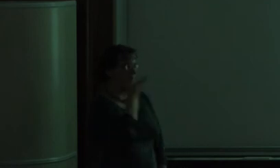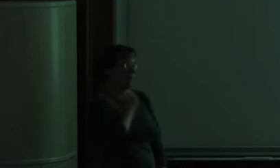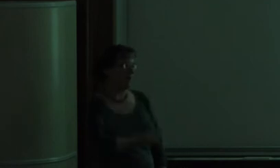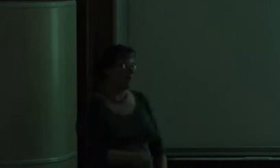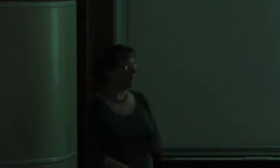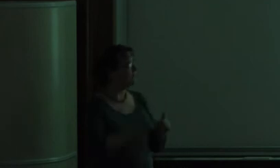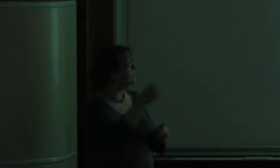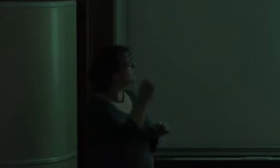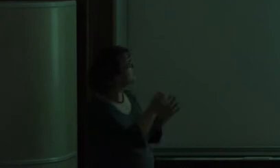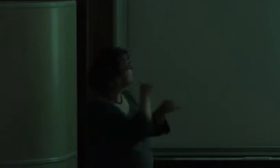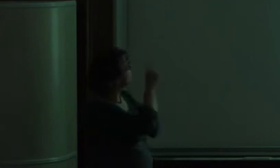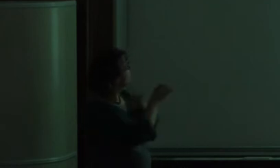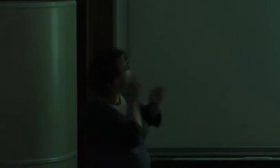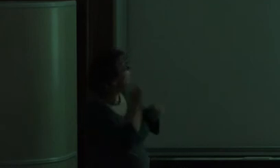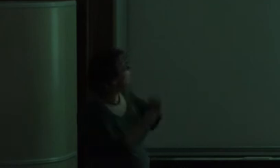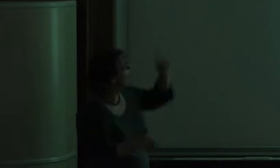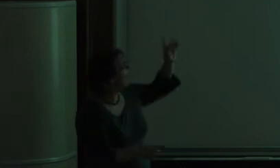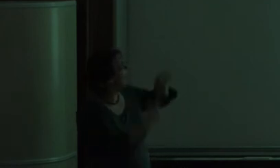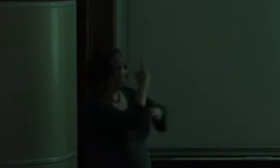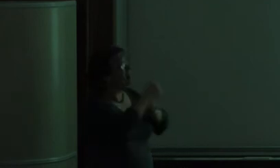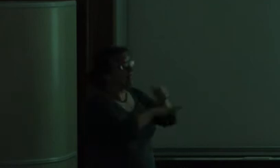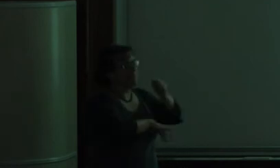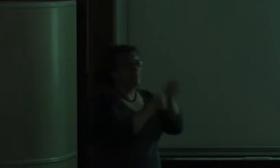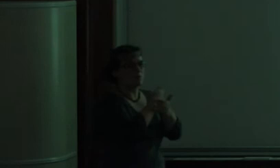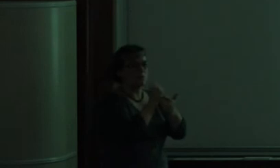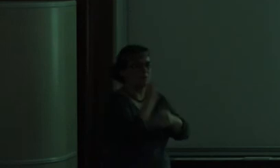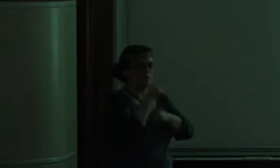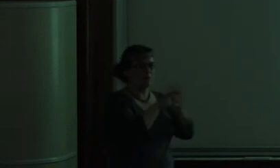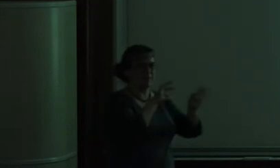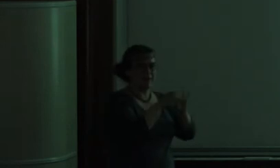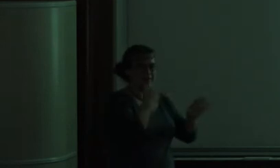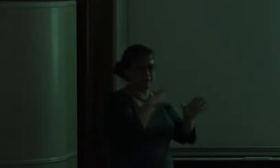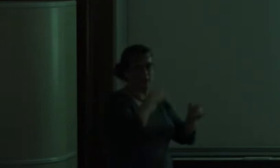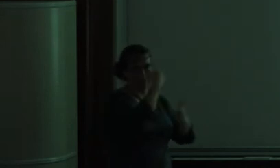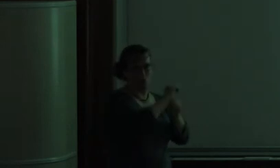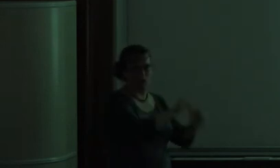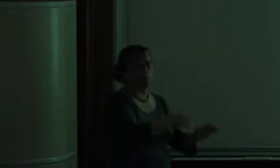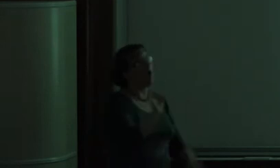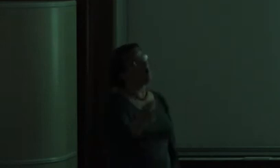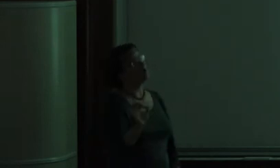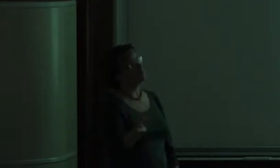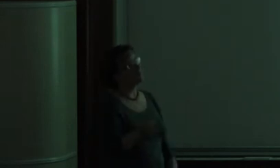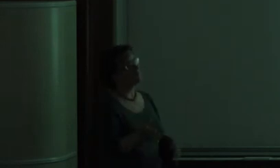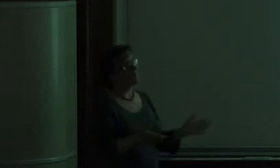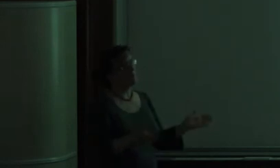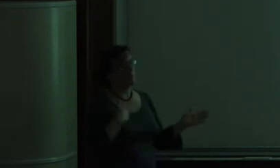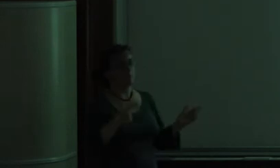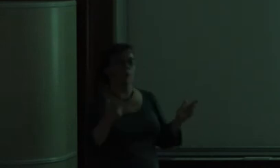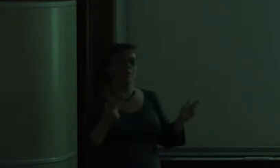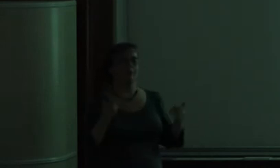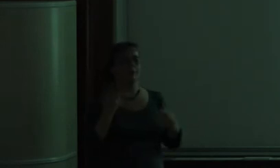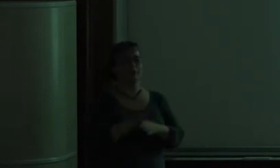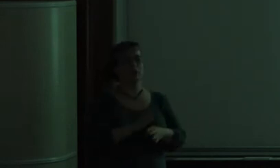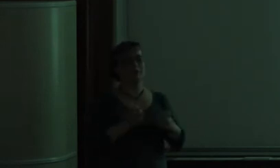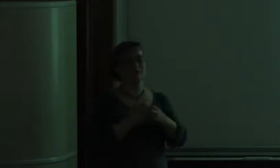Sur la partie select au niveau base de données, oui. À ce moment-là, il y a quand même en mémoire... Il y a un buffer, bien sûr. Là, c'est un exemple académique, c'est pour garder le